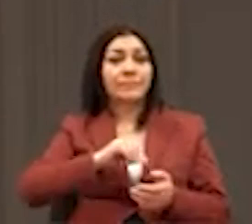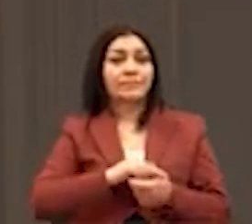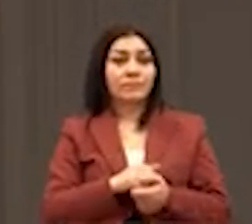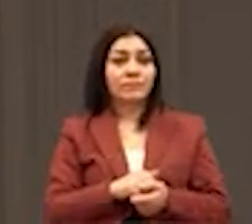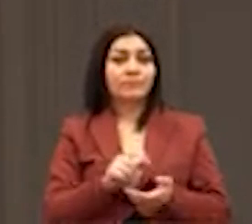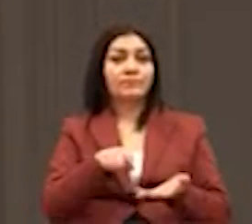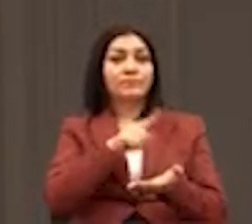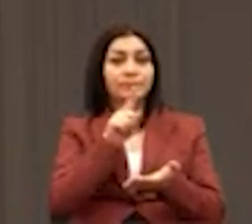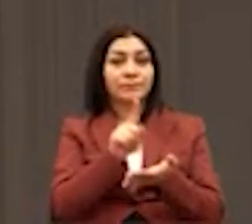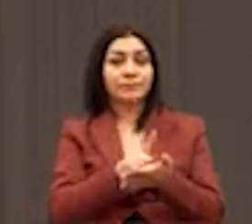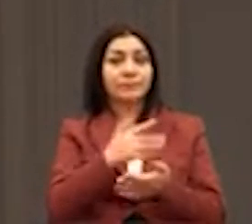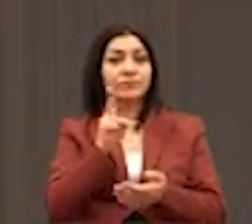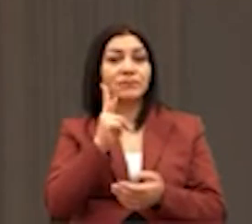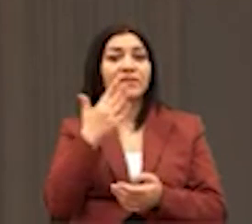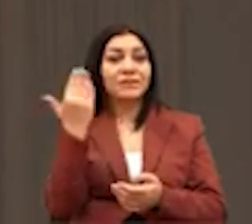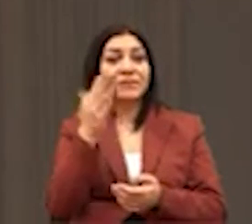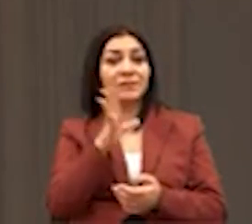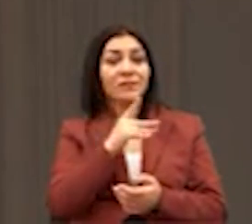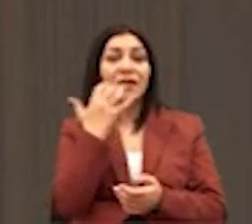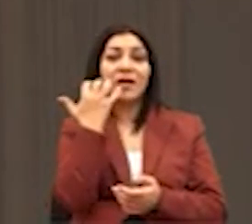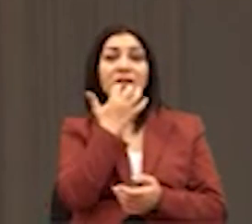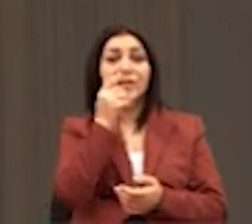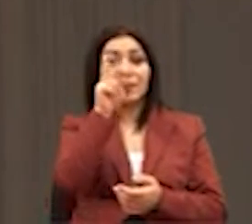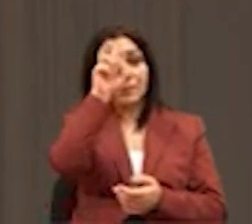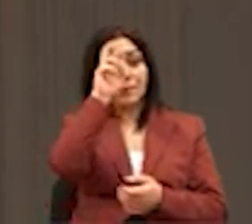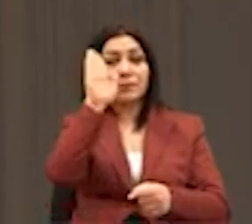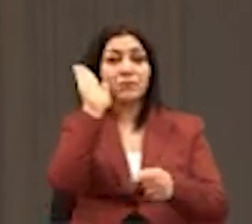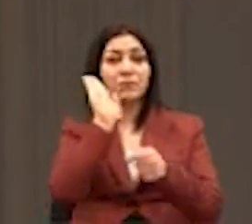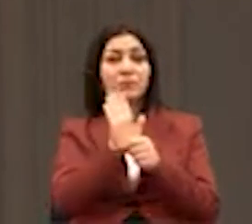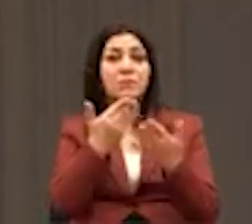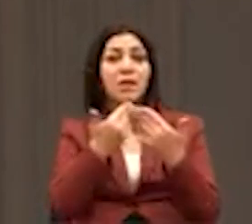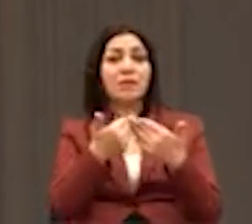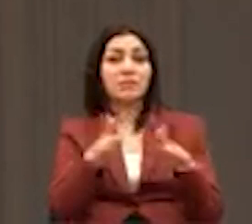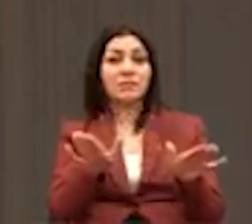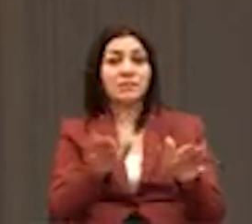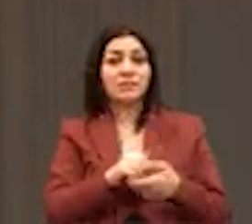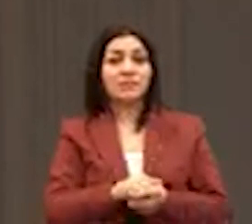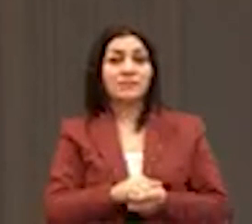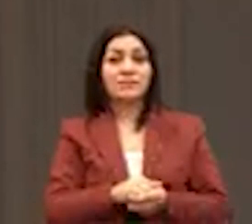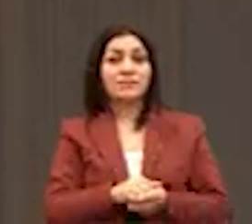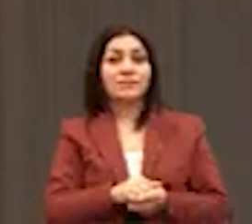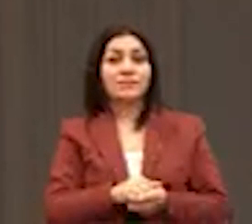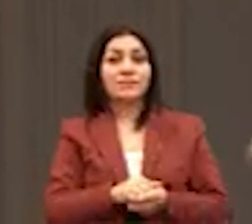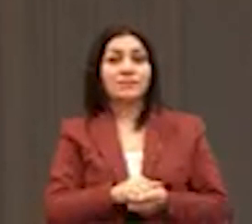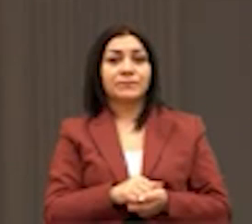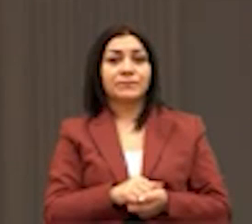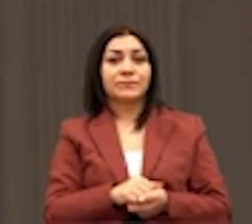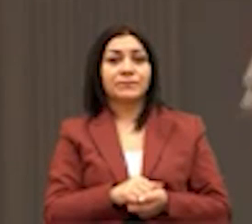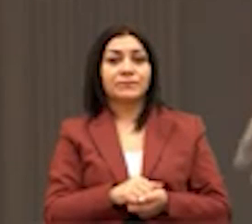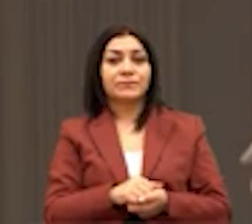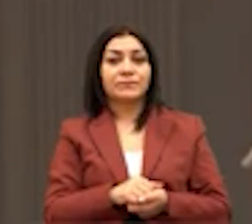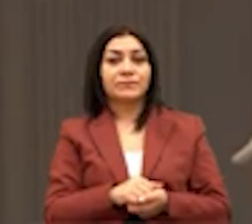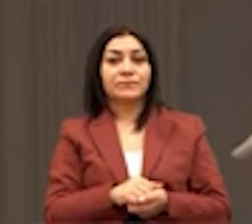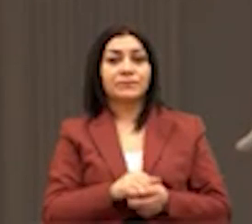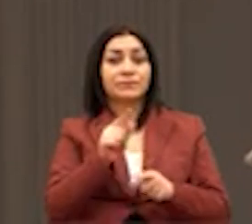այս հարցով հանդես եկող կոչ են անում ապա շրջափակել։ Եվ այստեղ մի պնդում